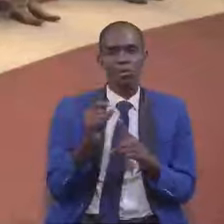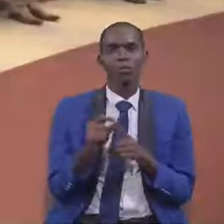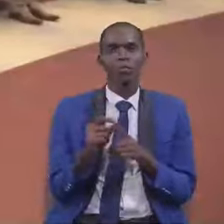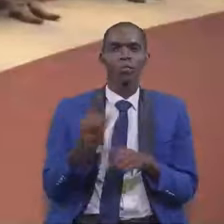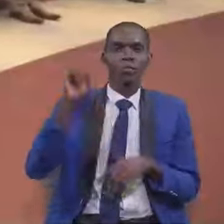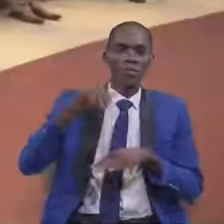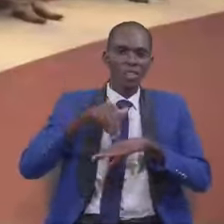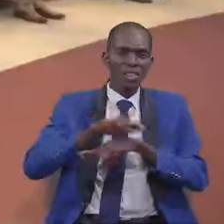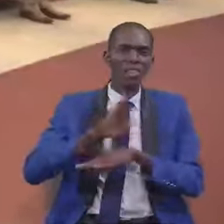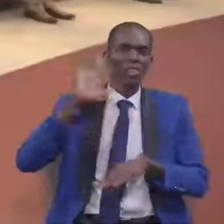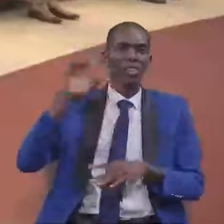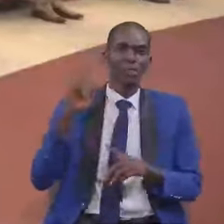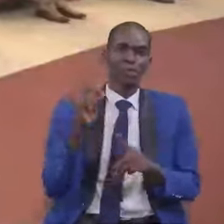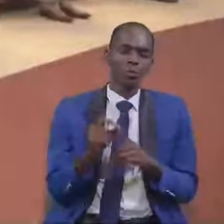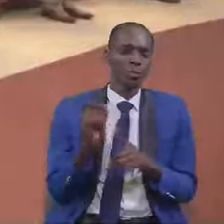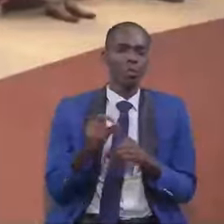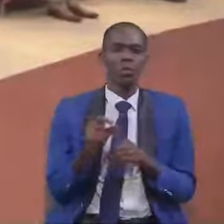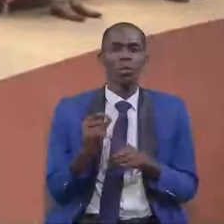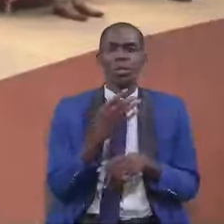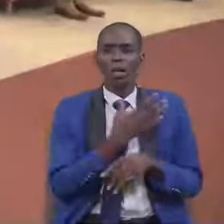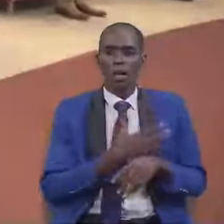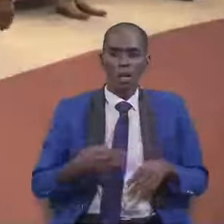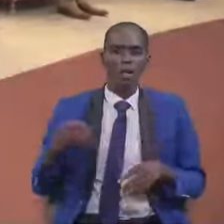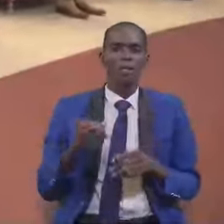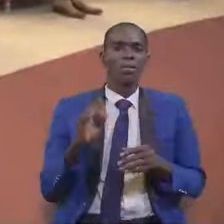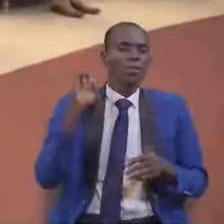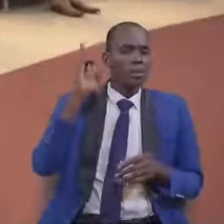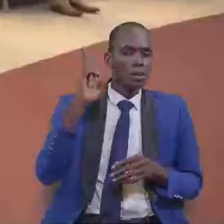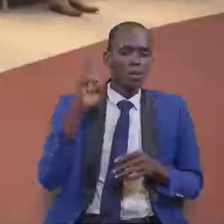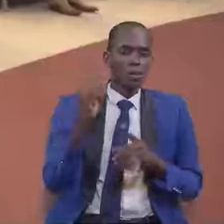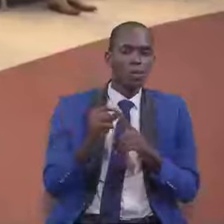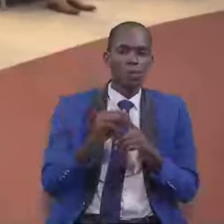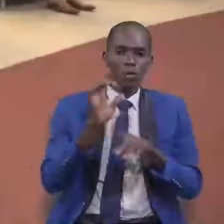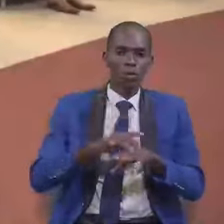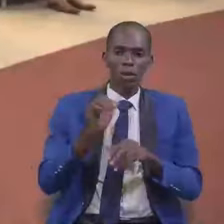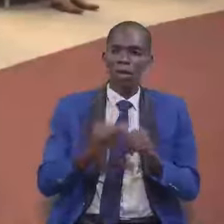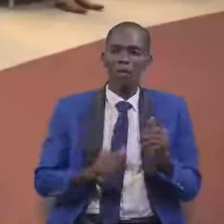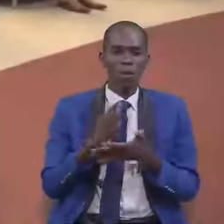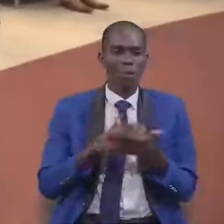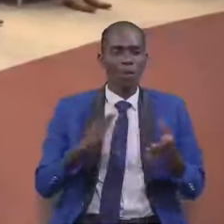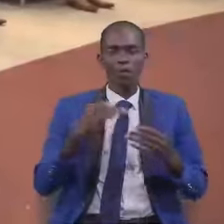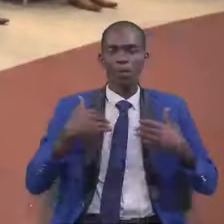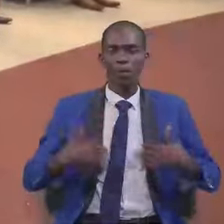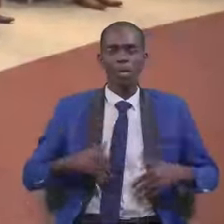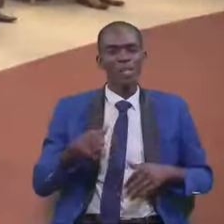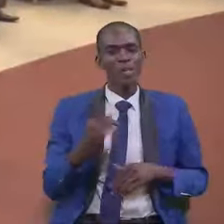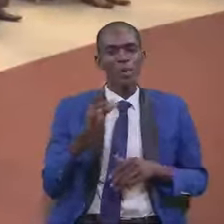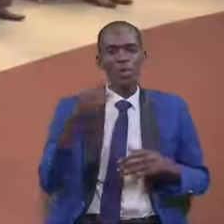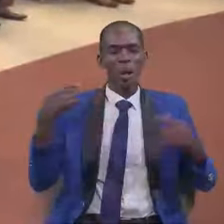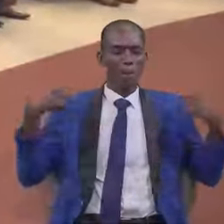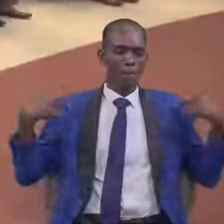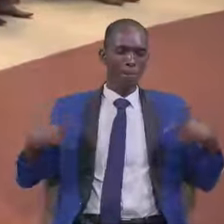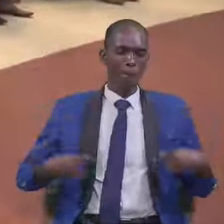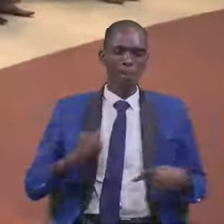parole. Et il soigne chaque partie de votre corps. Là où est la douleur, il vous soigne